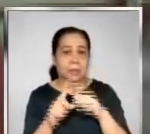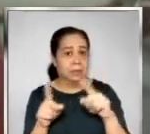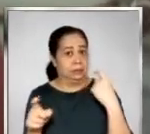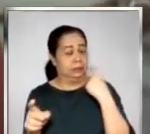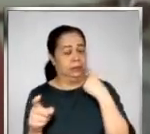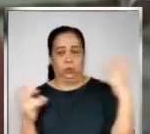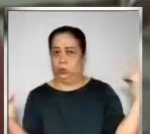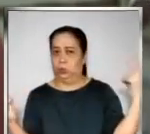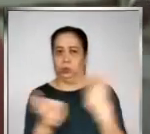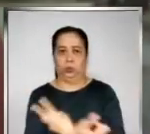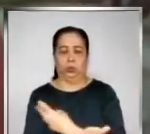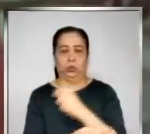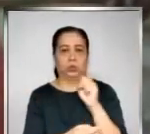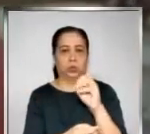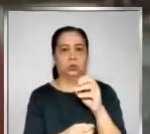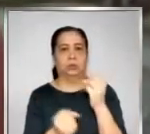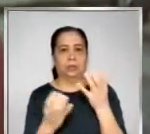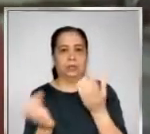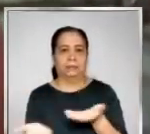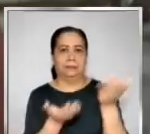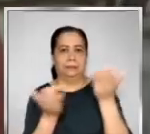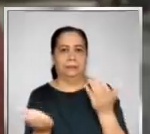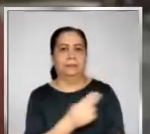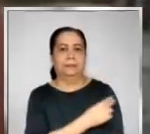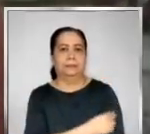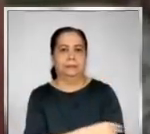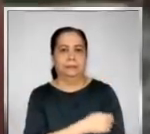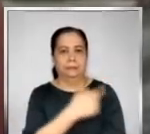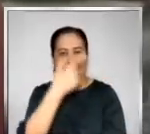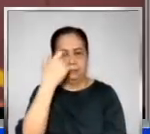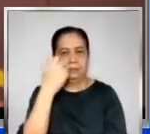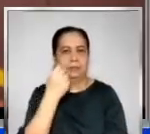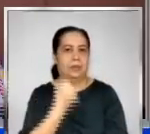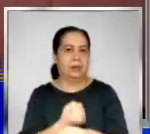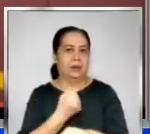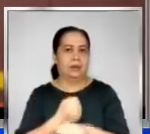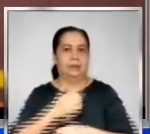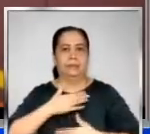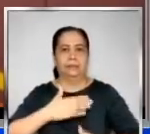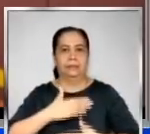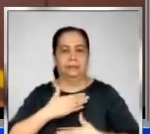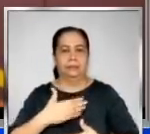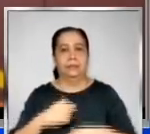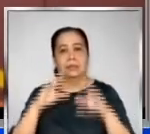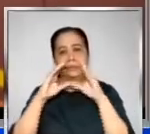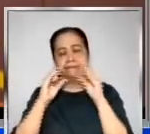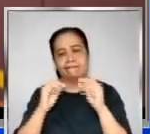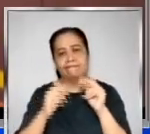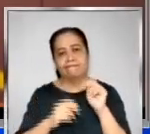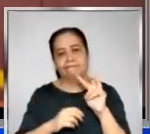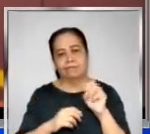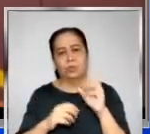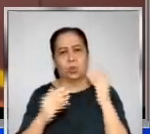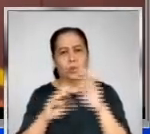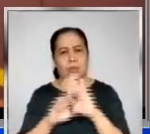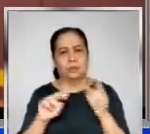marami yung itinapos sa hospital dahil nahirapang huminga. Mike? Malungkot na balita yan. Sana huwag na madagdagan